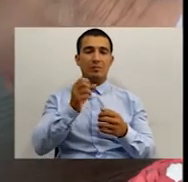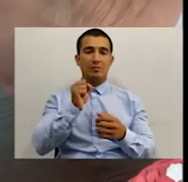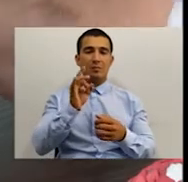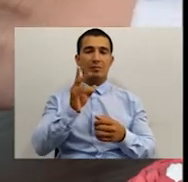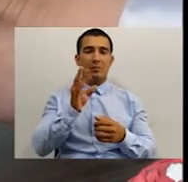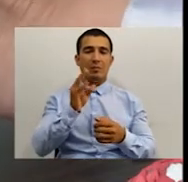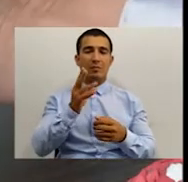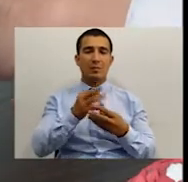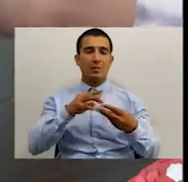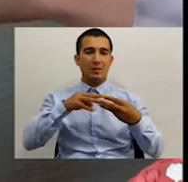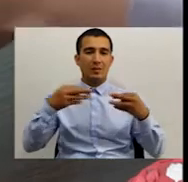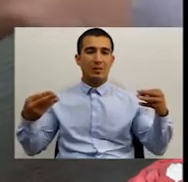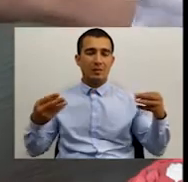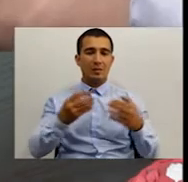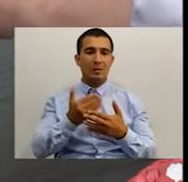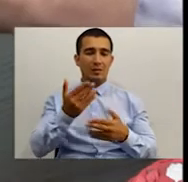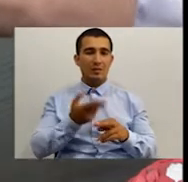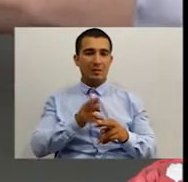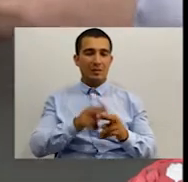чықты. Бізге бітті